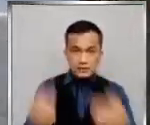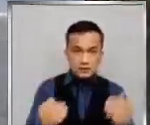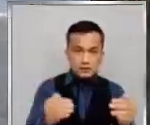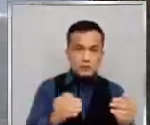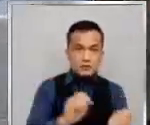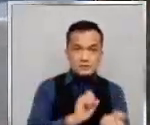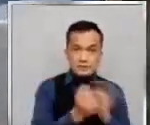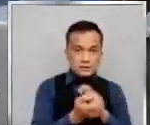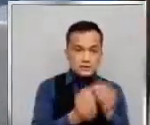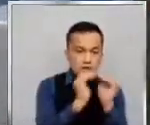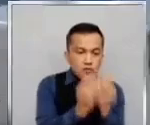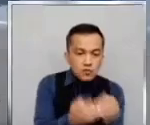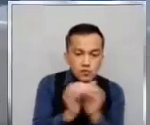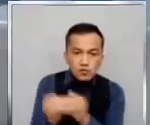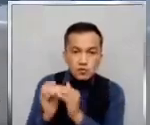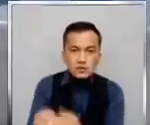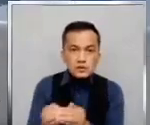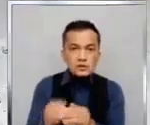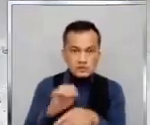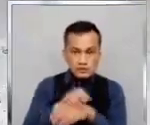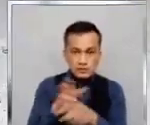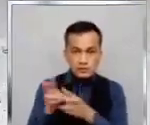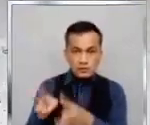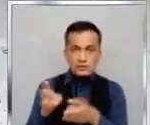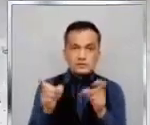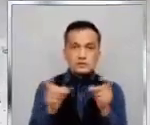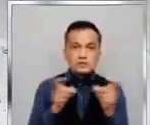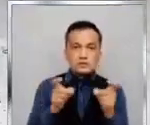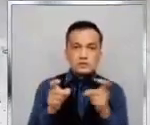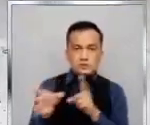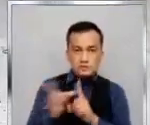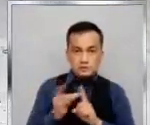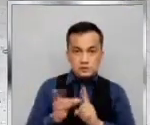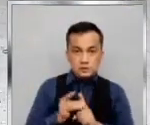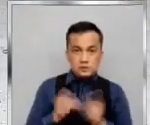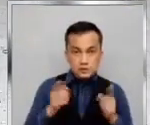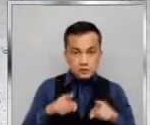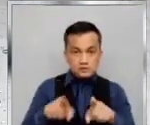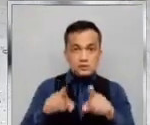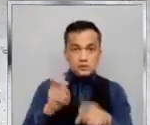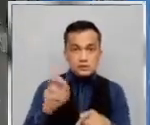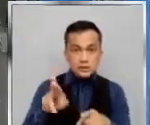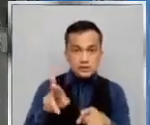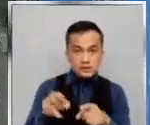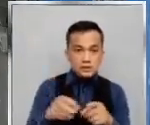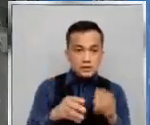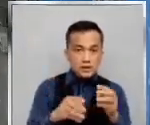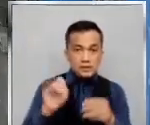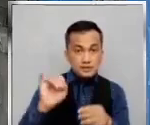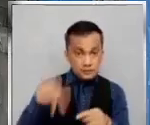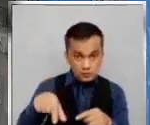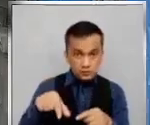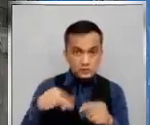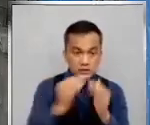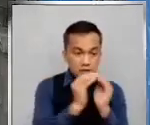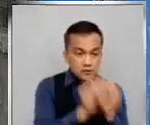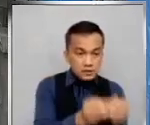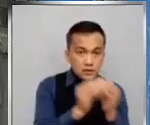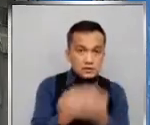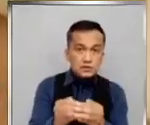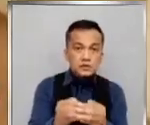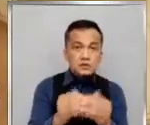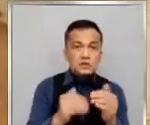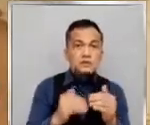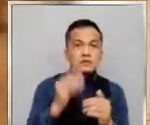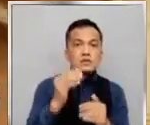mas epektibong paraan sa pagkontrol sa hawaan. Kasabay ng NCR-wide MECQ, naka-granular lockdown ang mahigit 3,000